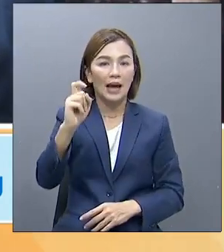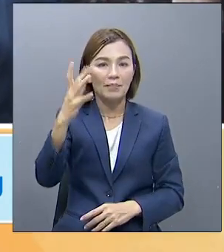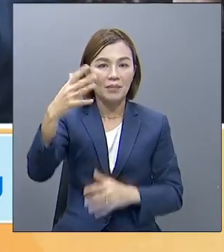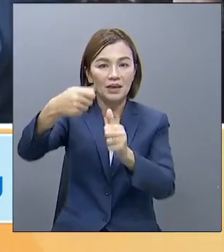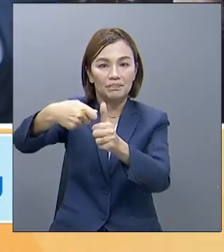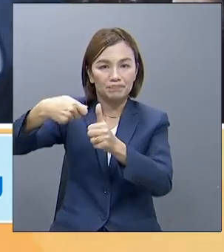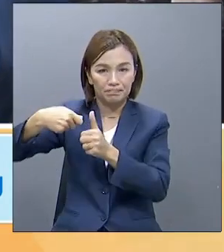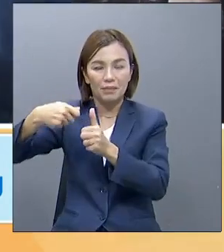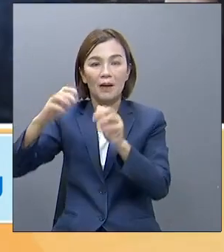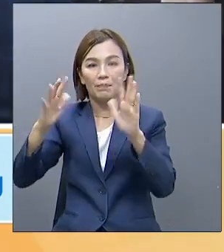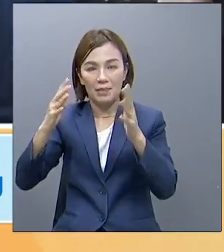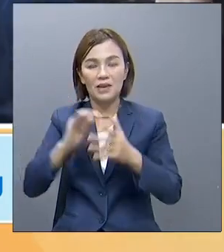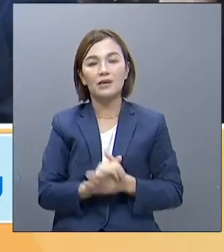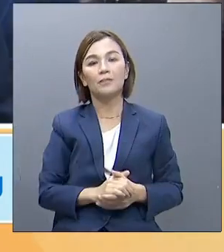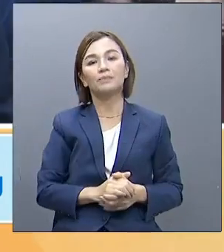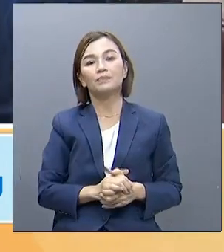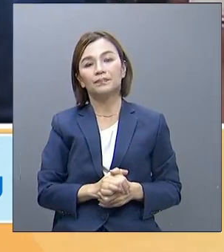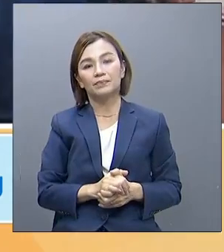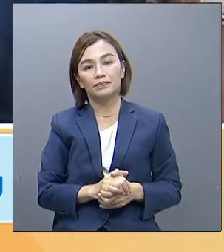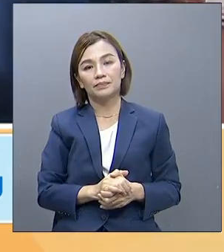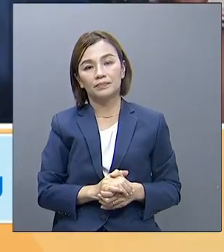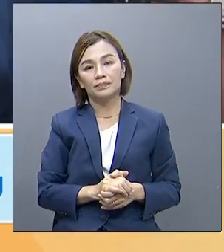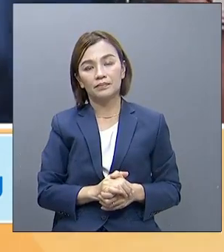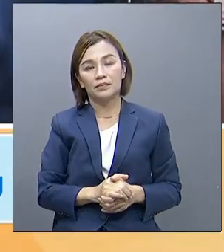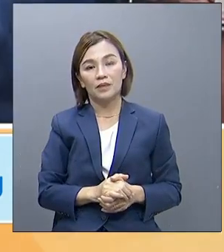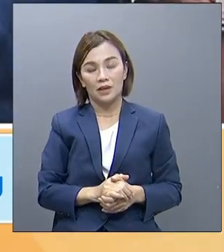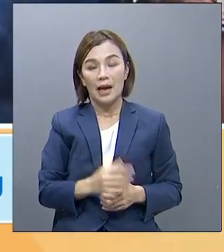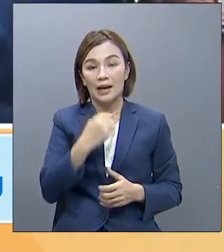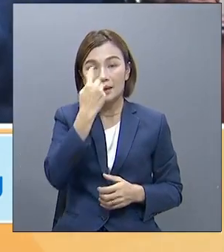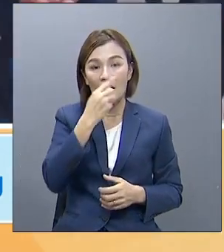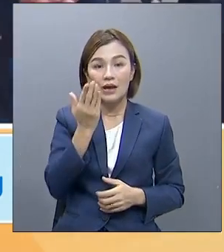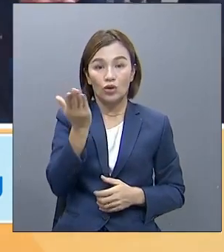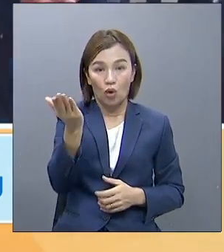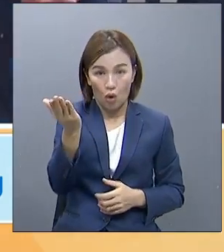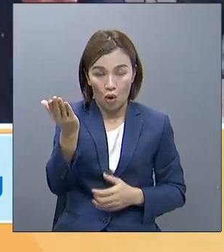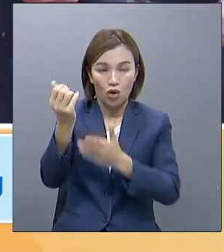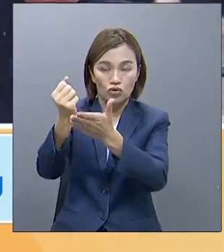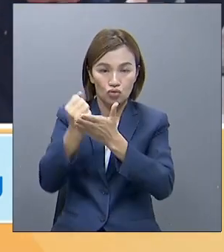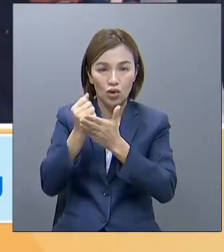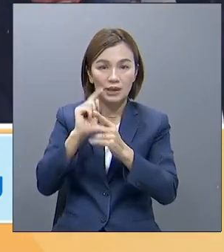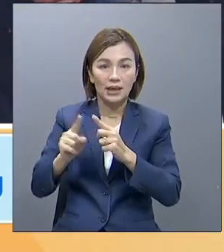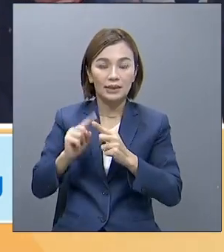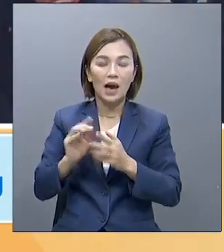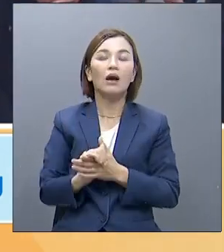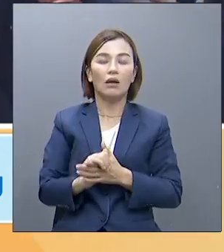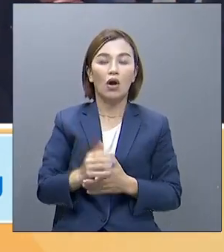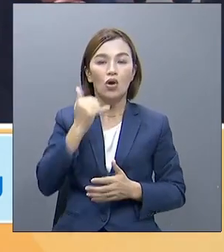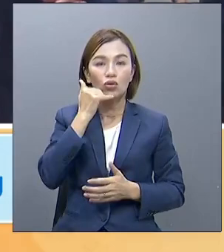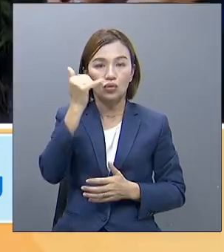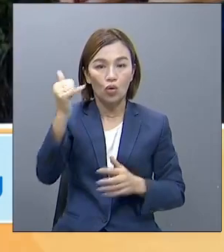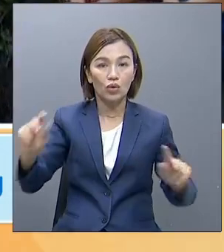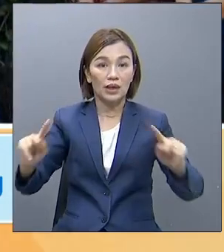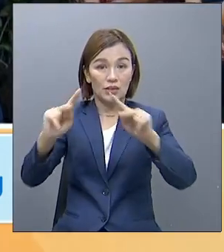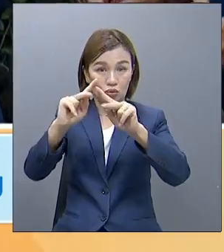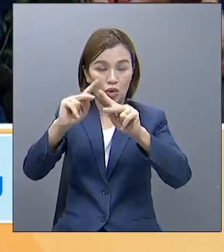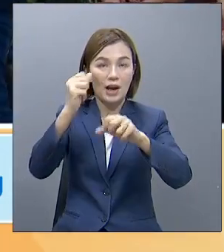ป็นตัวประกันด้วยซึ่งเรื่องนี้นะคะสำหรับแรงงานที่ต้องการขอความช่วยเหลือก็ยังสามารถติดต่อได้ที่กระทรวงแรงงานด้วยนะคะเอ